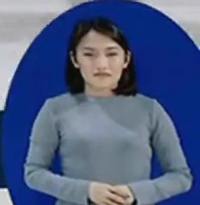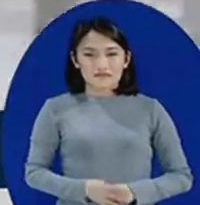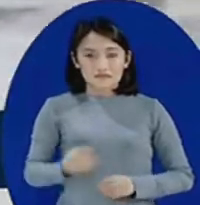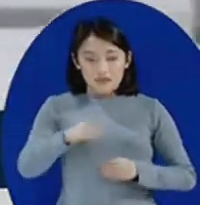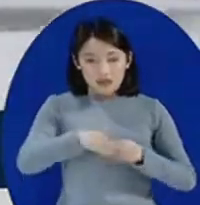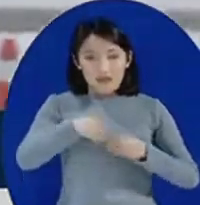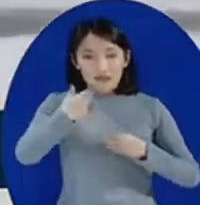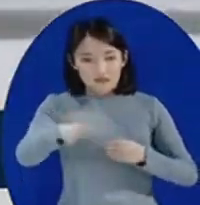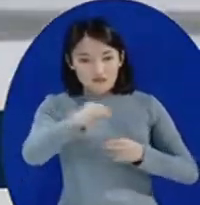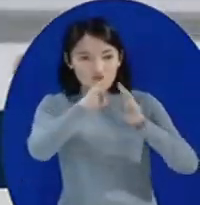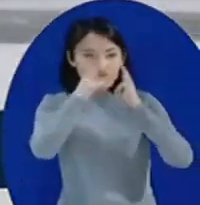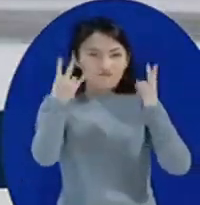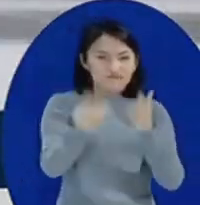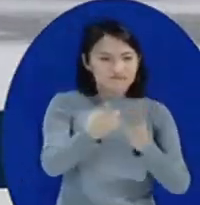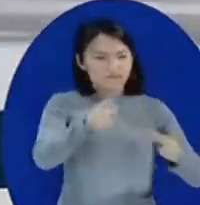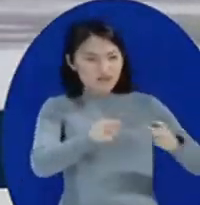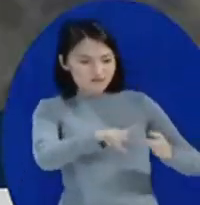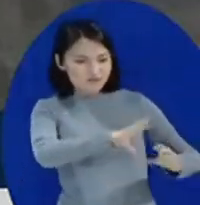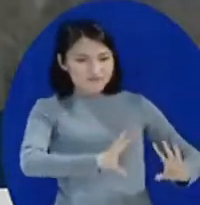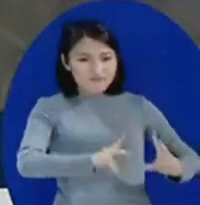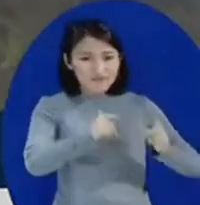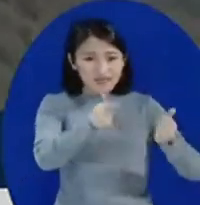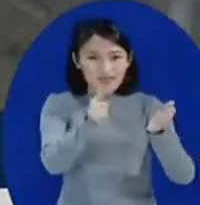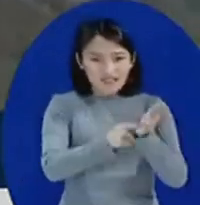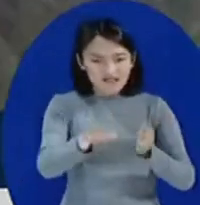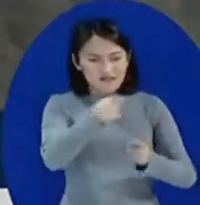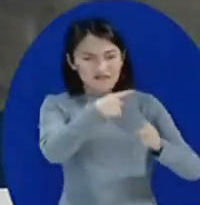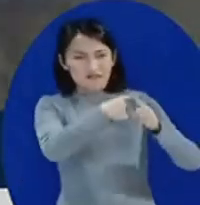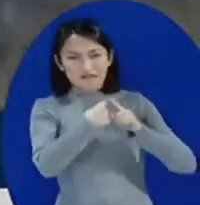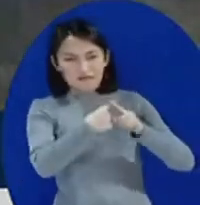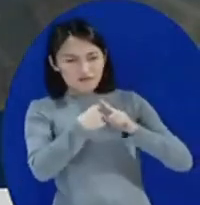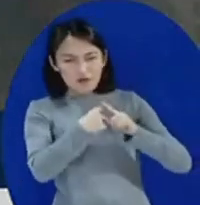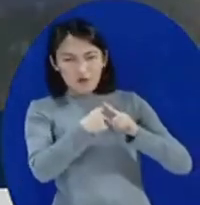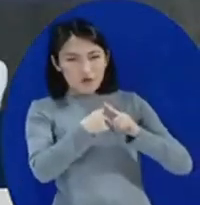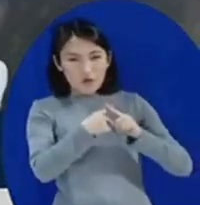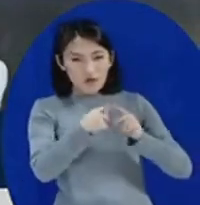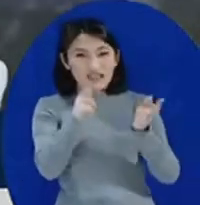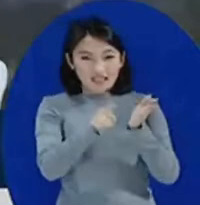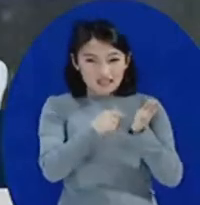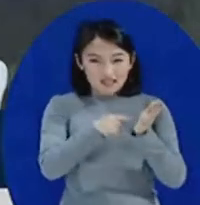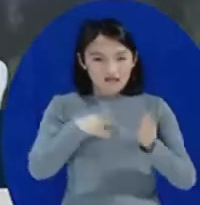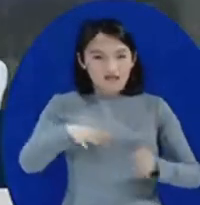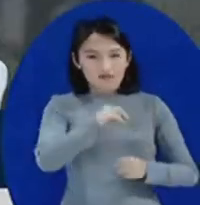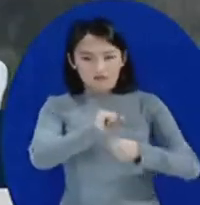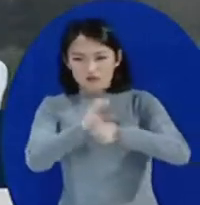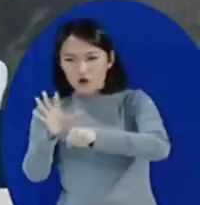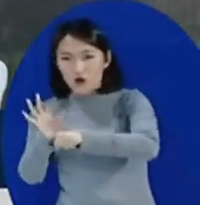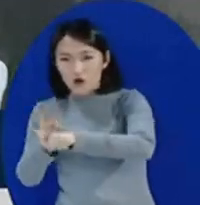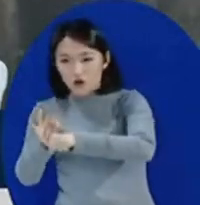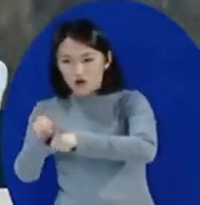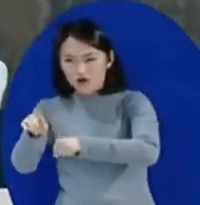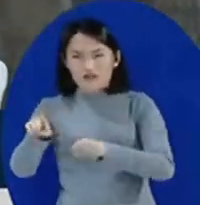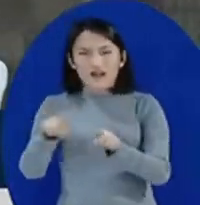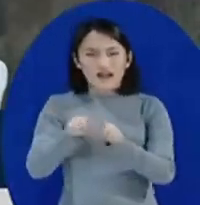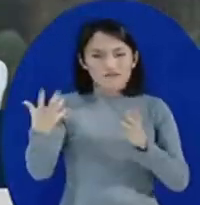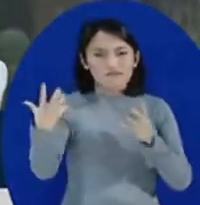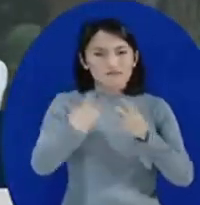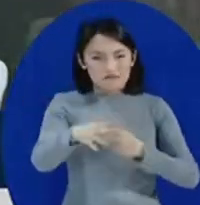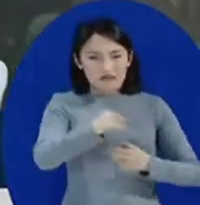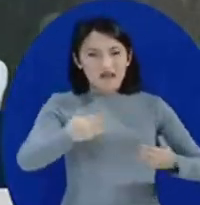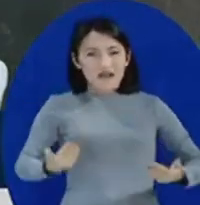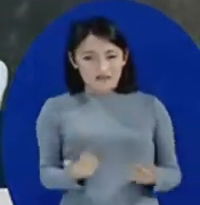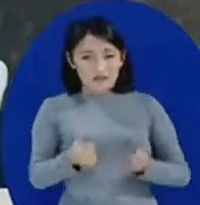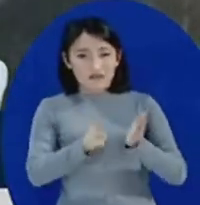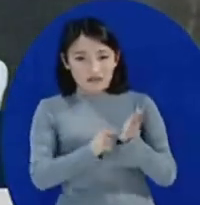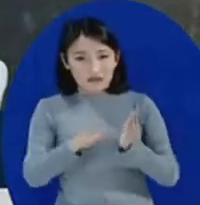Цаашдаа нийгмийн эдийн засгийн байдлаа сэргийхийн тулд дахин хөл хорой тогтоохгүй байхыг хичээх хэрэгтэй. Тиймээс бид коронавирустэй зэрэгцэн амьдрахаас өөр сонголтгүй болж